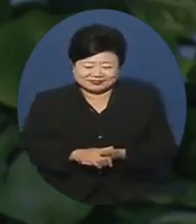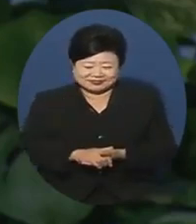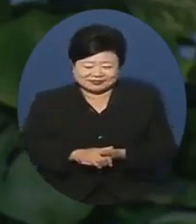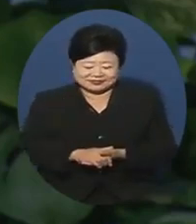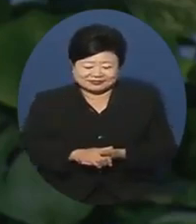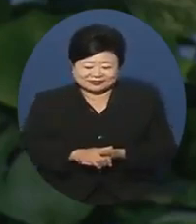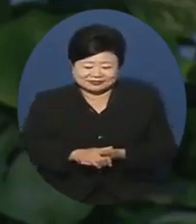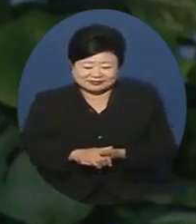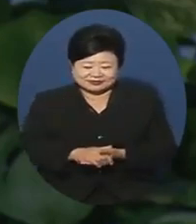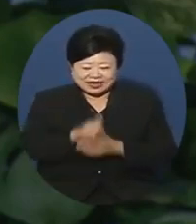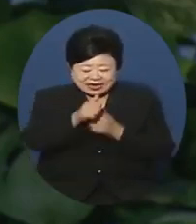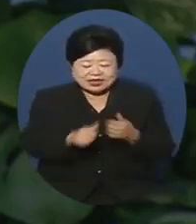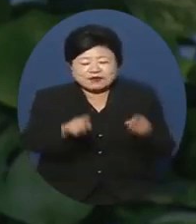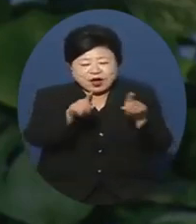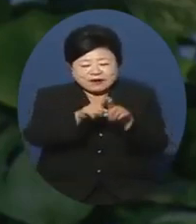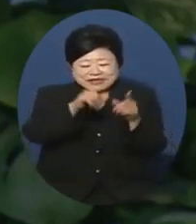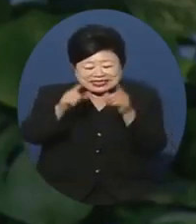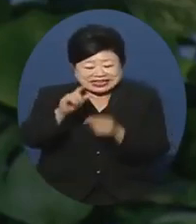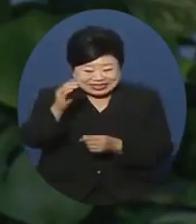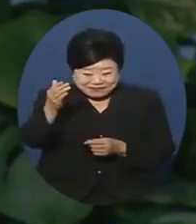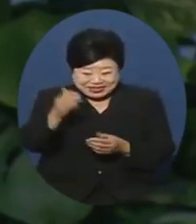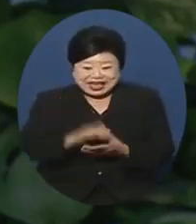그래서 하나님과 같이 살게 되는 거죠.